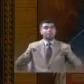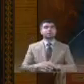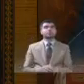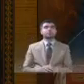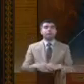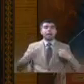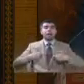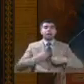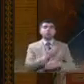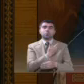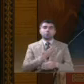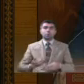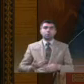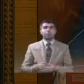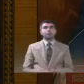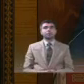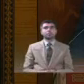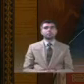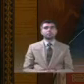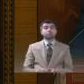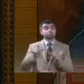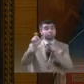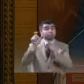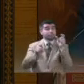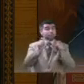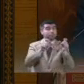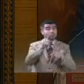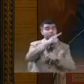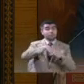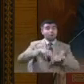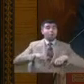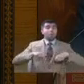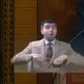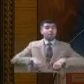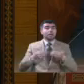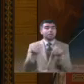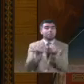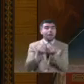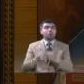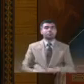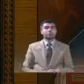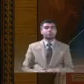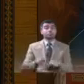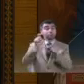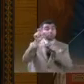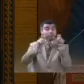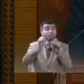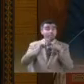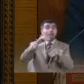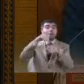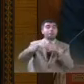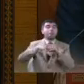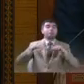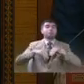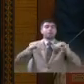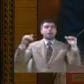رئيس الحكومة المحترم، السيدات والسادة الوزراء المحترمون، السيدات والسادة